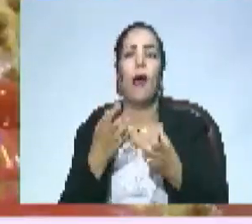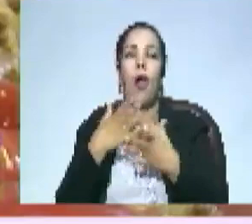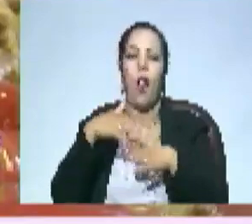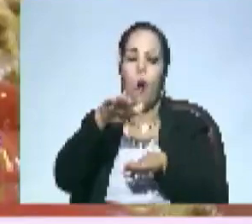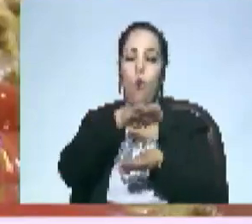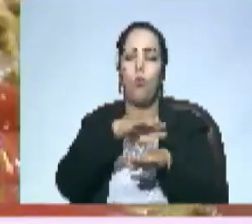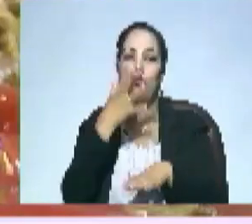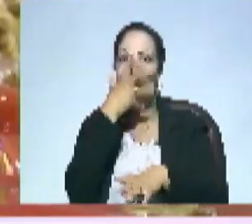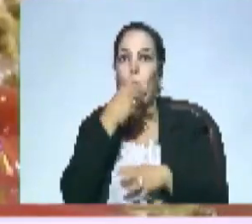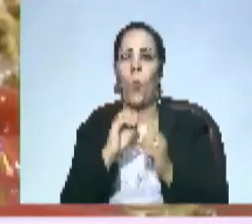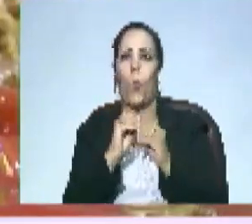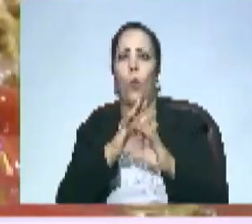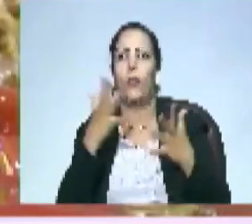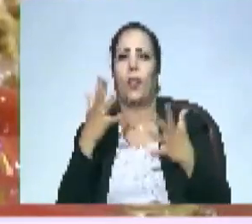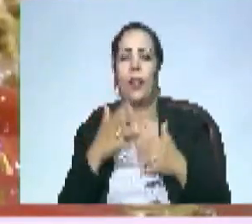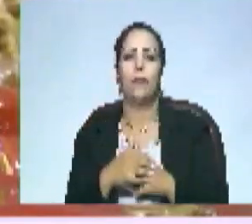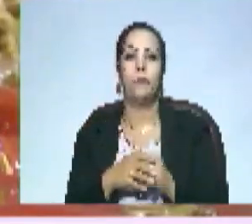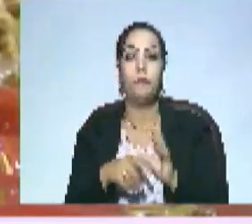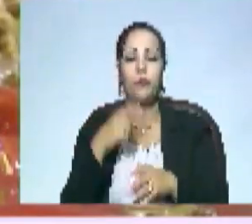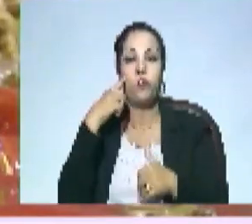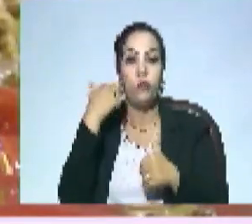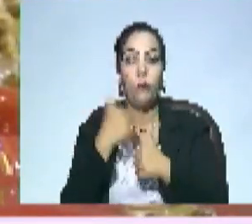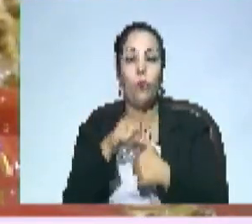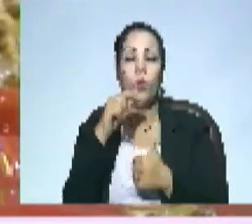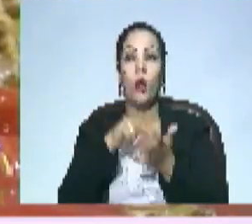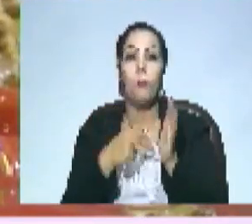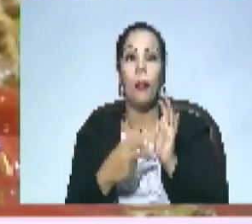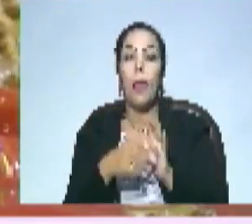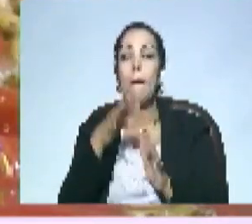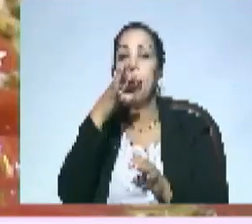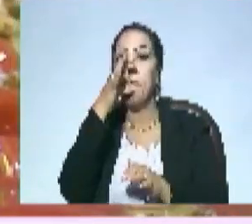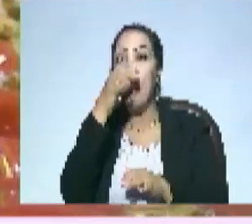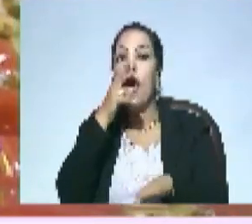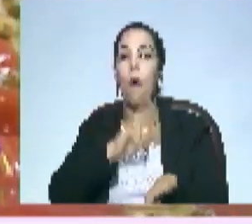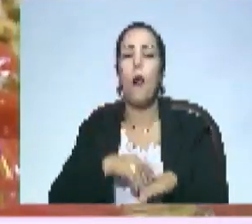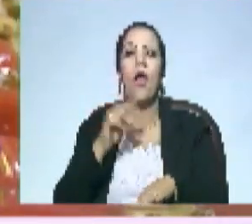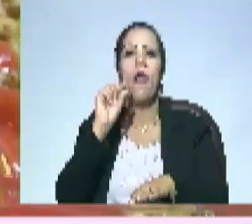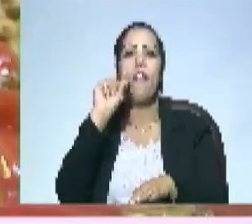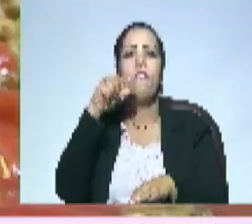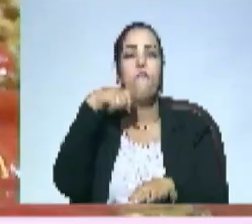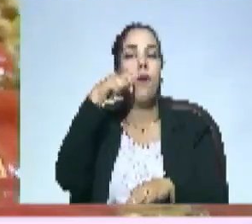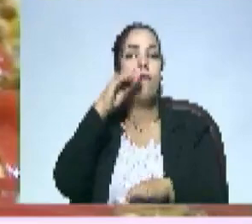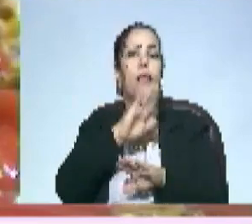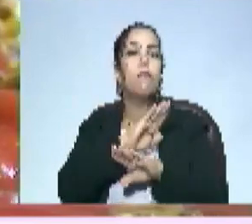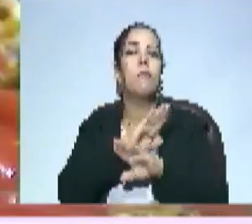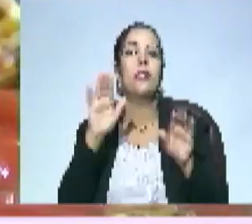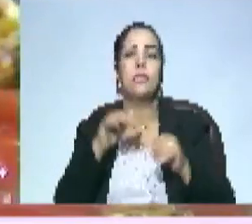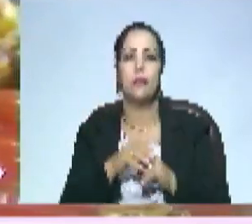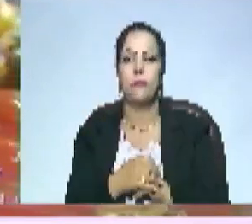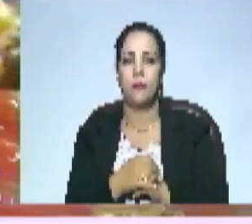الوش ده برده افكر الناس ان هو الشيف حط ملح وفلفل بس في صوص